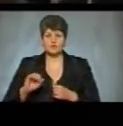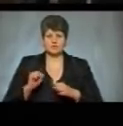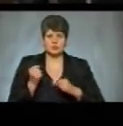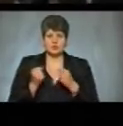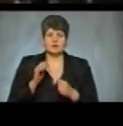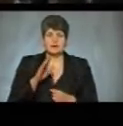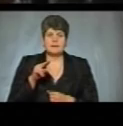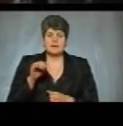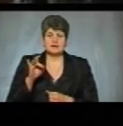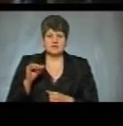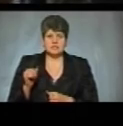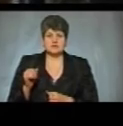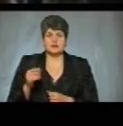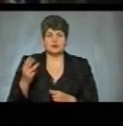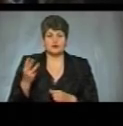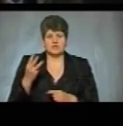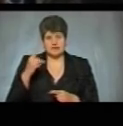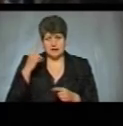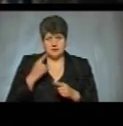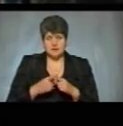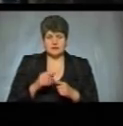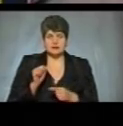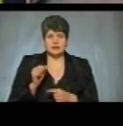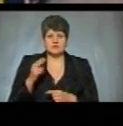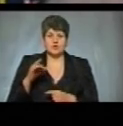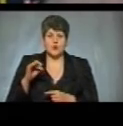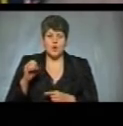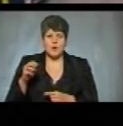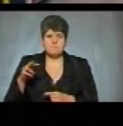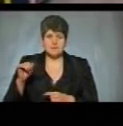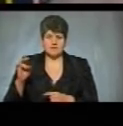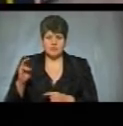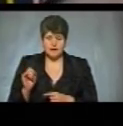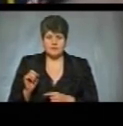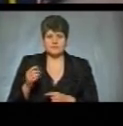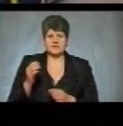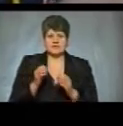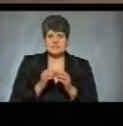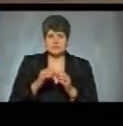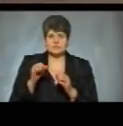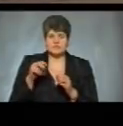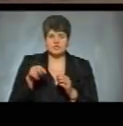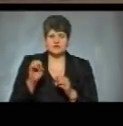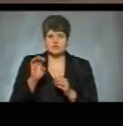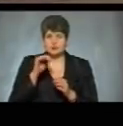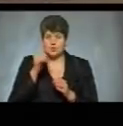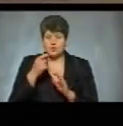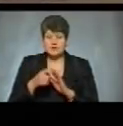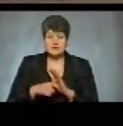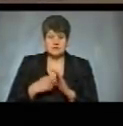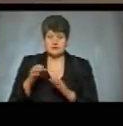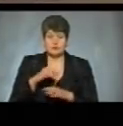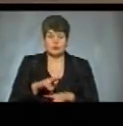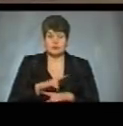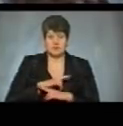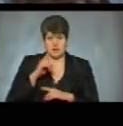Володимир Петришин – троєрідний брат і побратим Андрія Дрьоміна. Пригадую, як 10 серпня 2014 року дізнався про